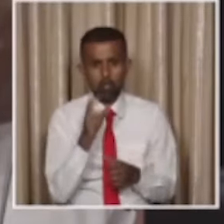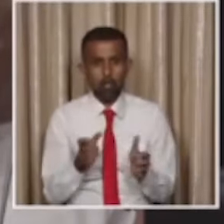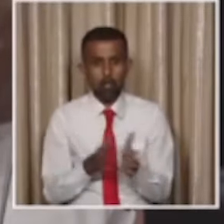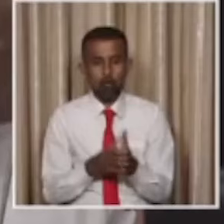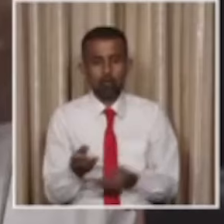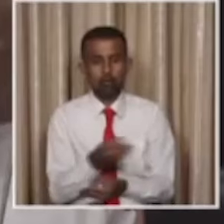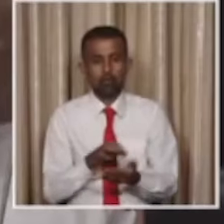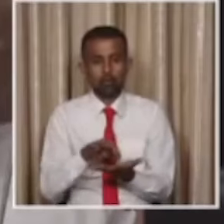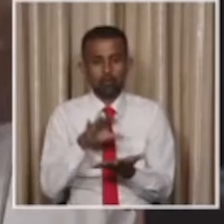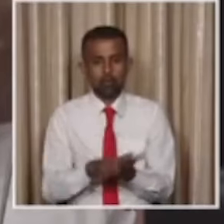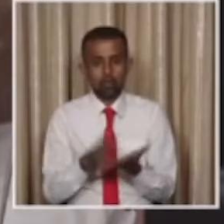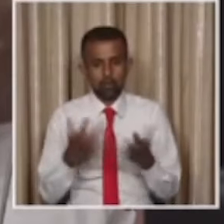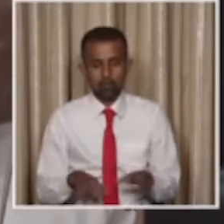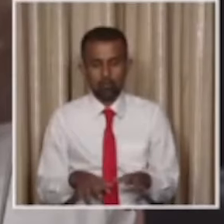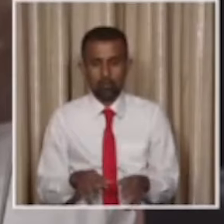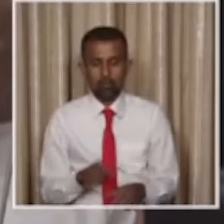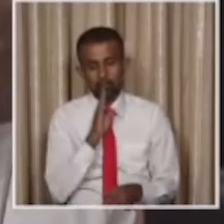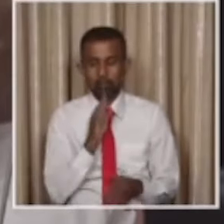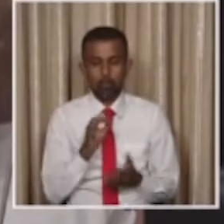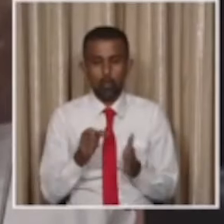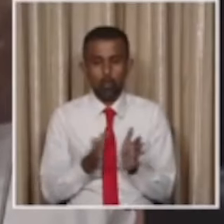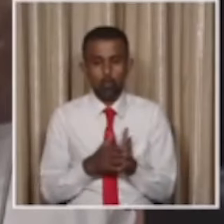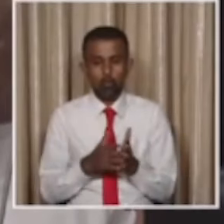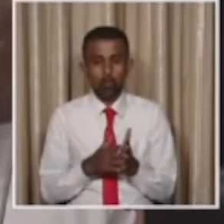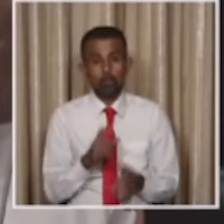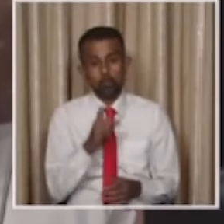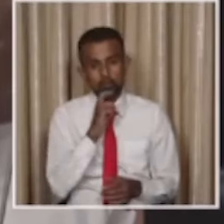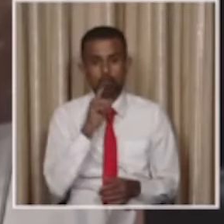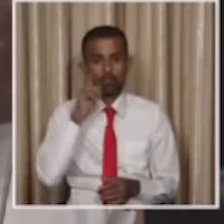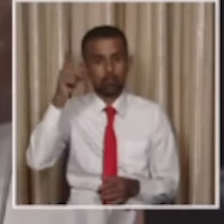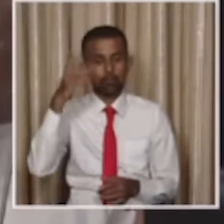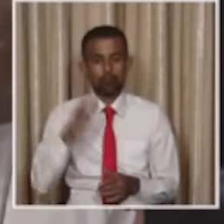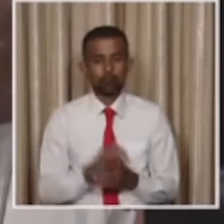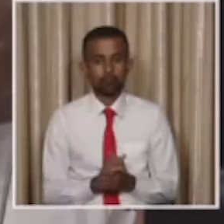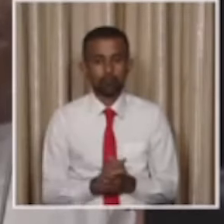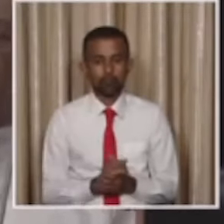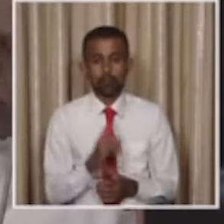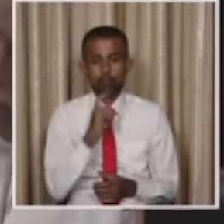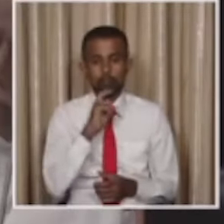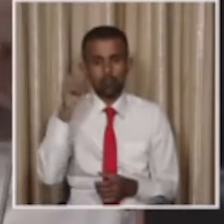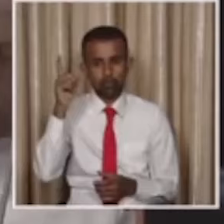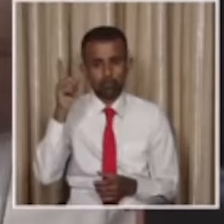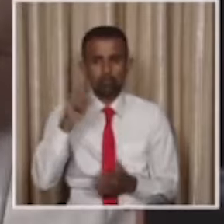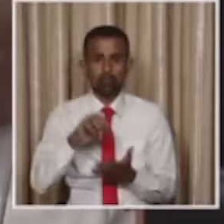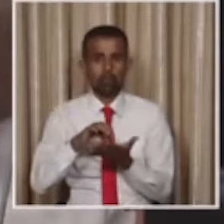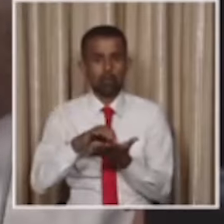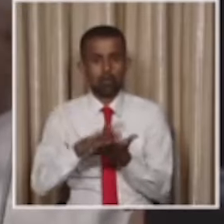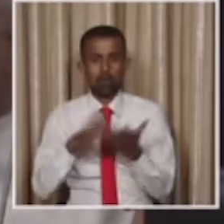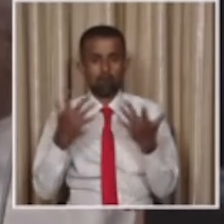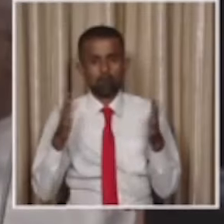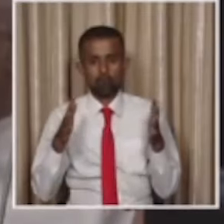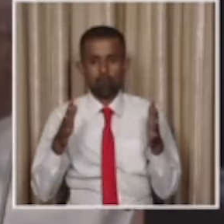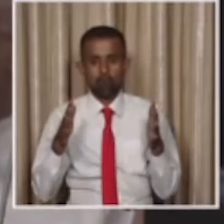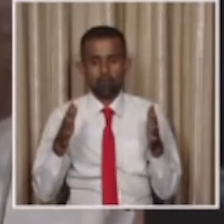තීරණයක් දුන්නා. හරි ඒ කොමිටියේ වැරදි කියමුකෝ. කොමරි උසාවියට ගියා. උසාවිය එක තහවුරු කරා. ඊට